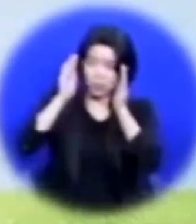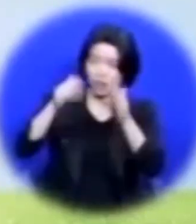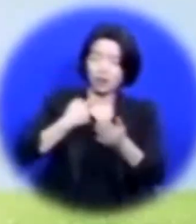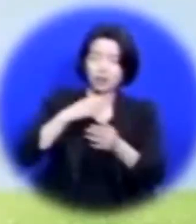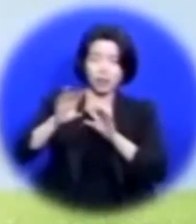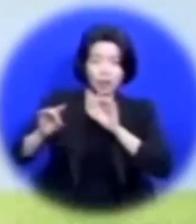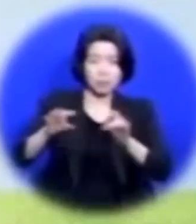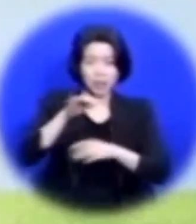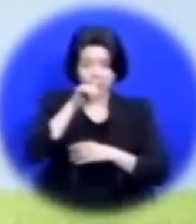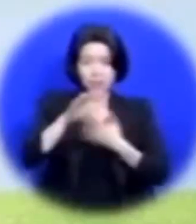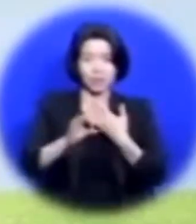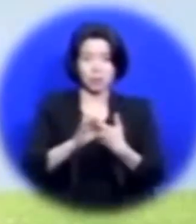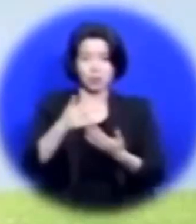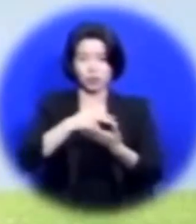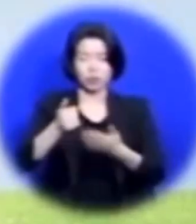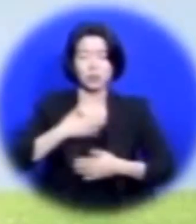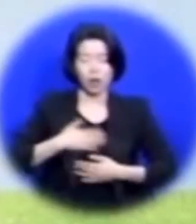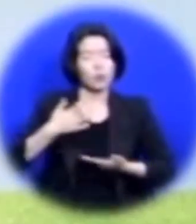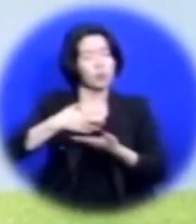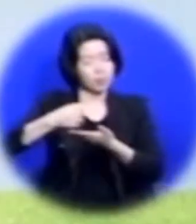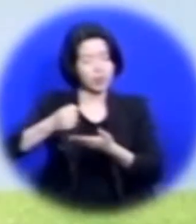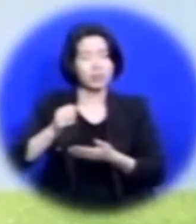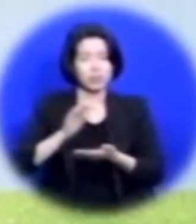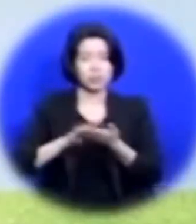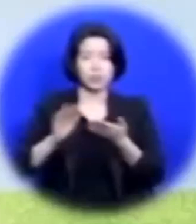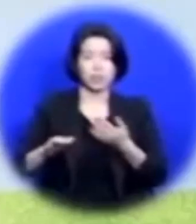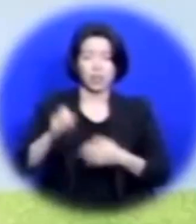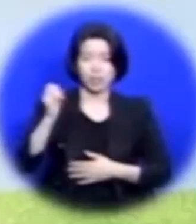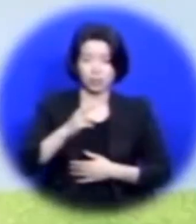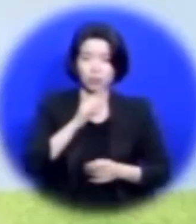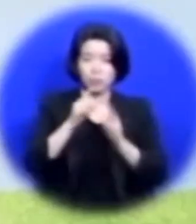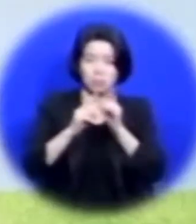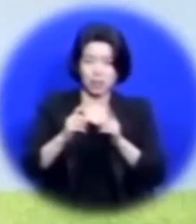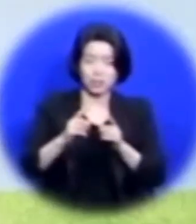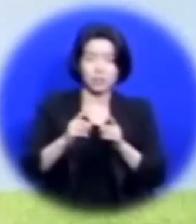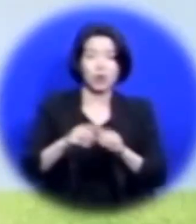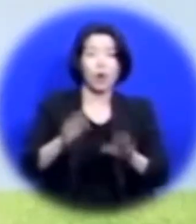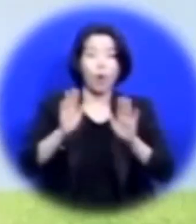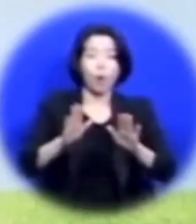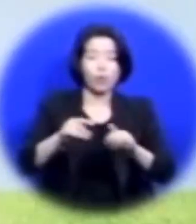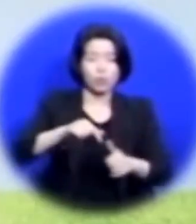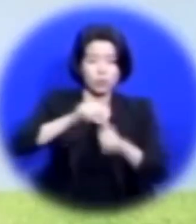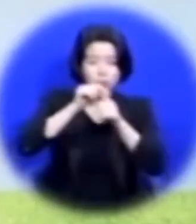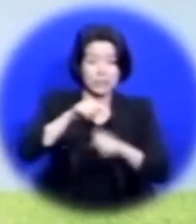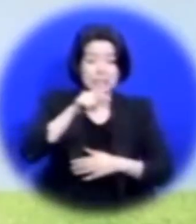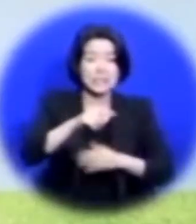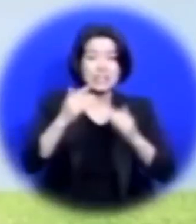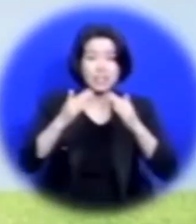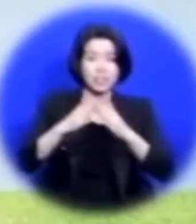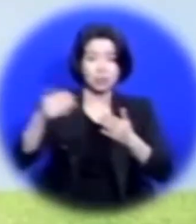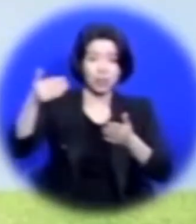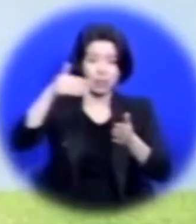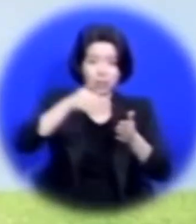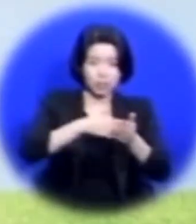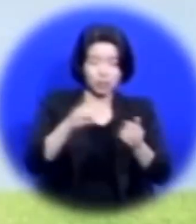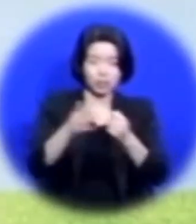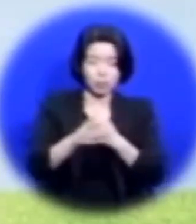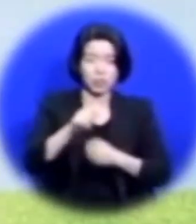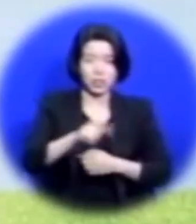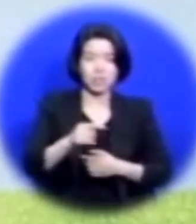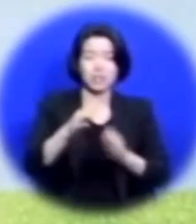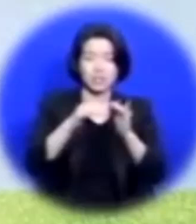주님이 아시고 받으십니다 그리고 말씀하셔서 오늘 구원이 이 집에 이르렀으니 이 사람도 아브라함의